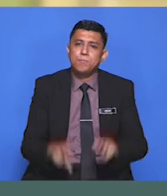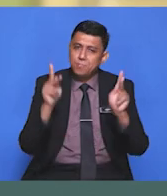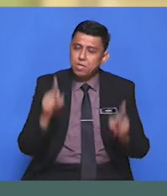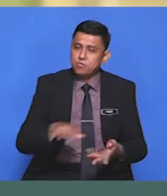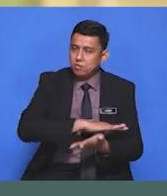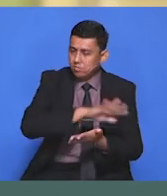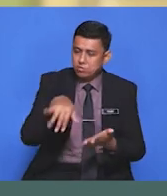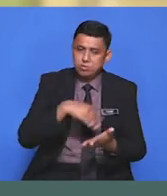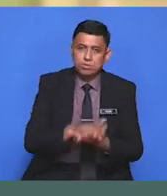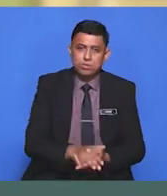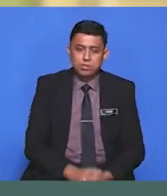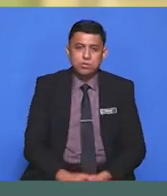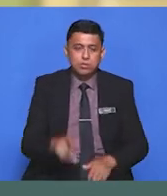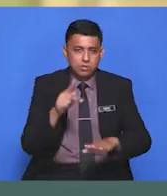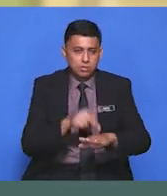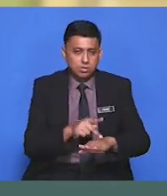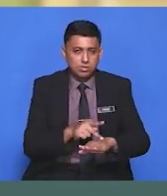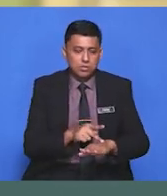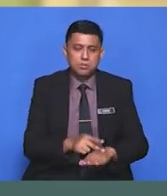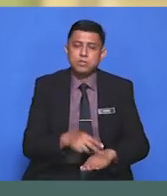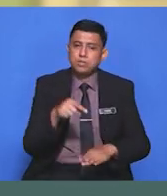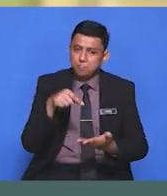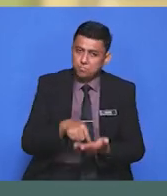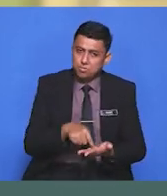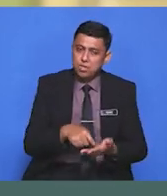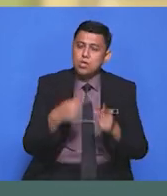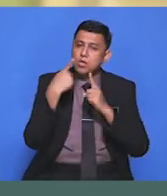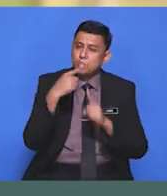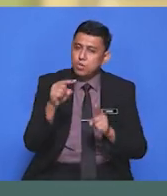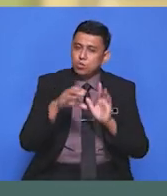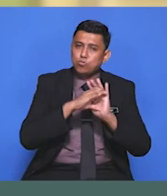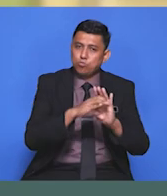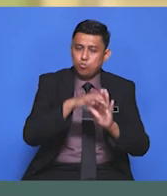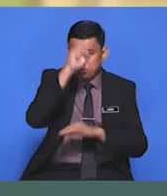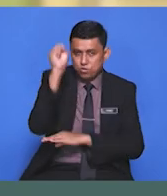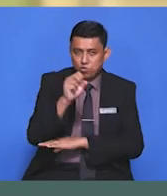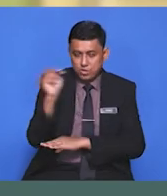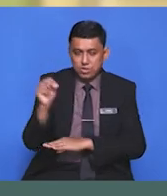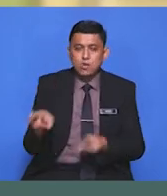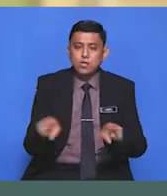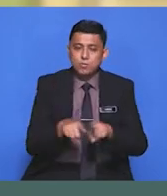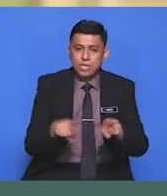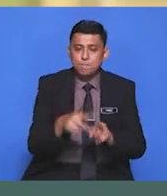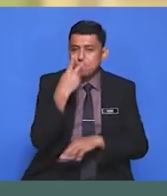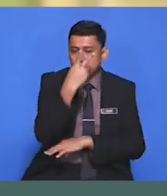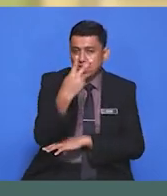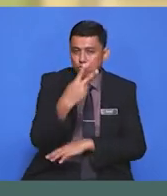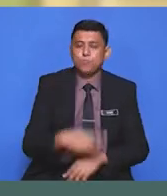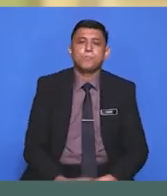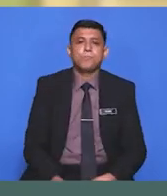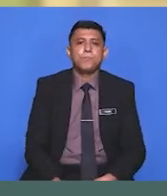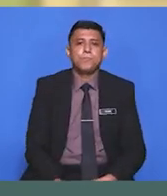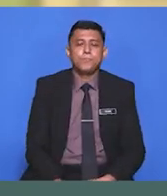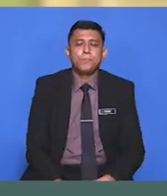sekalian, ketika ini mari pula kita cuba menjawab contoh soalan. Sama-sama kita tengok contoh